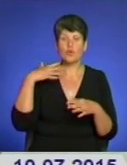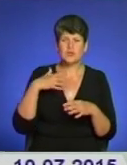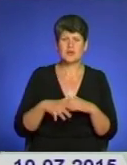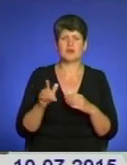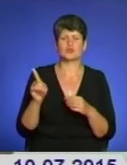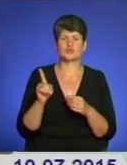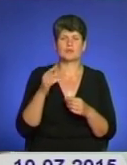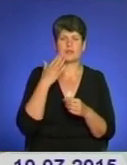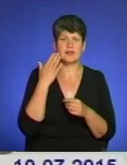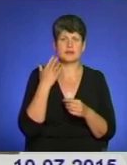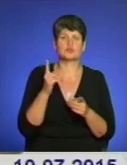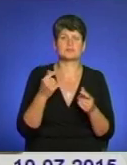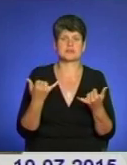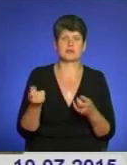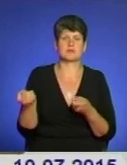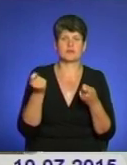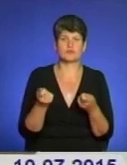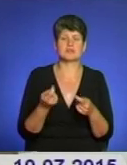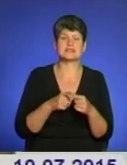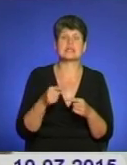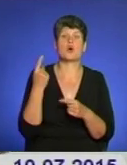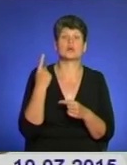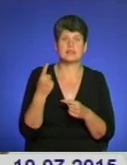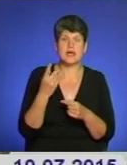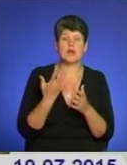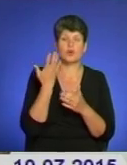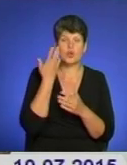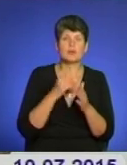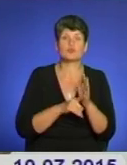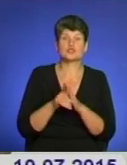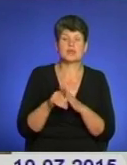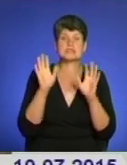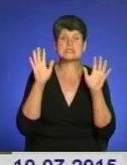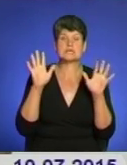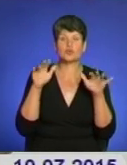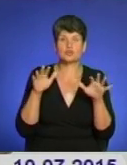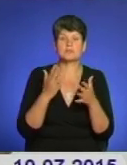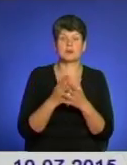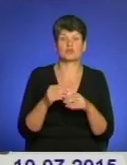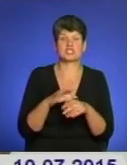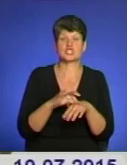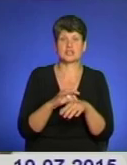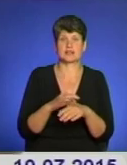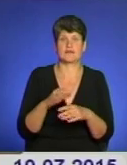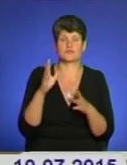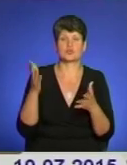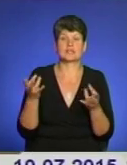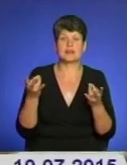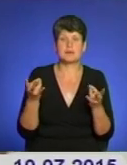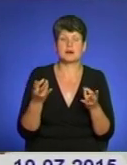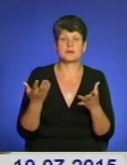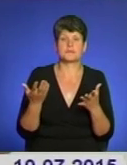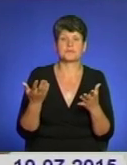легкі берці, які ми зараз возимо, це одне на спеку, але як починається дощ, він має мати шкіряне взуття. Там треба колючий дріт, там